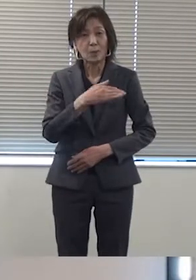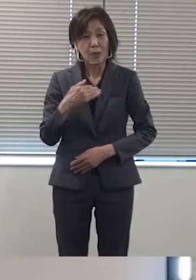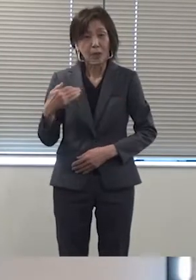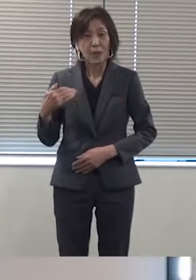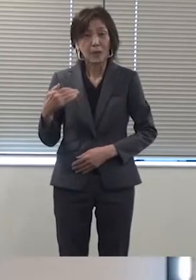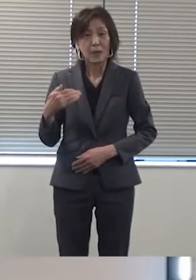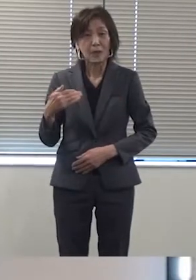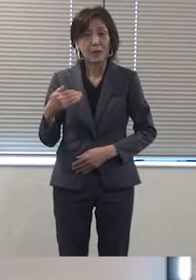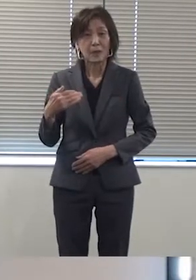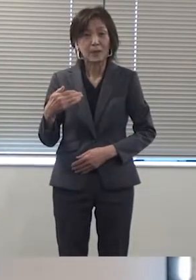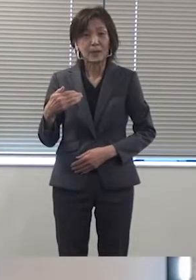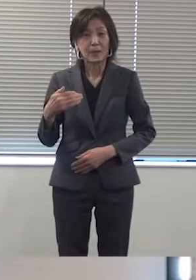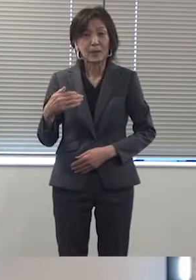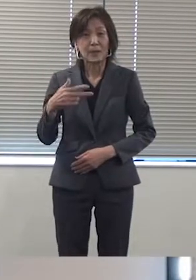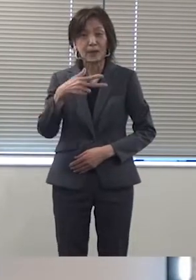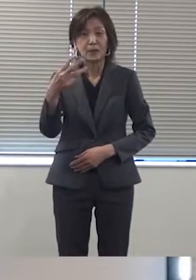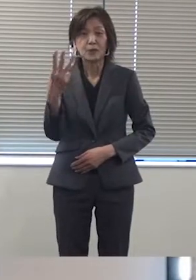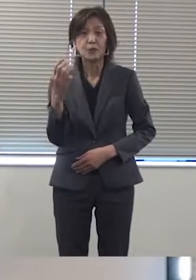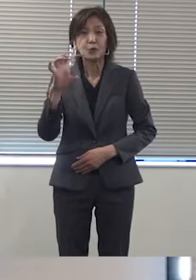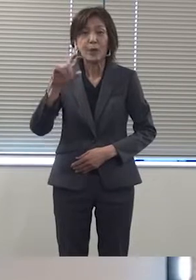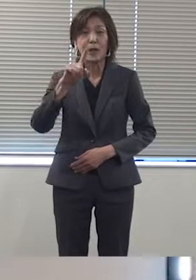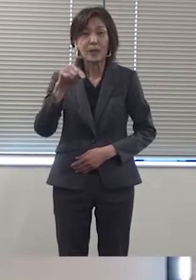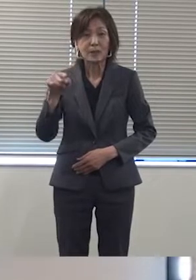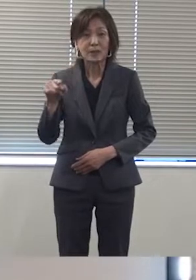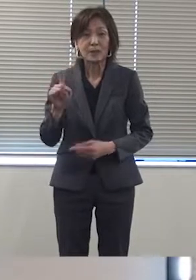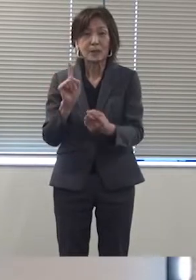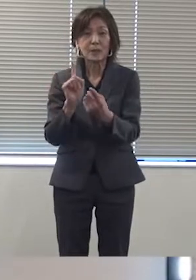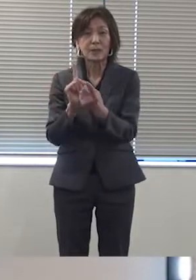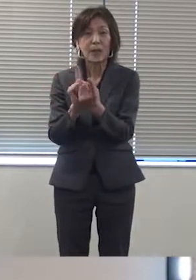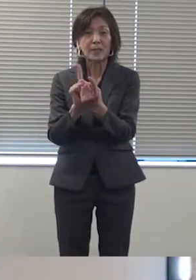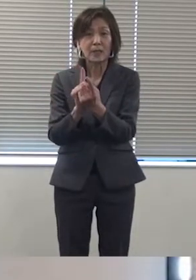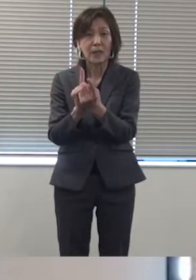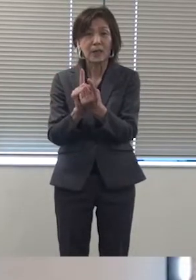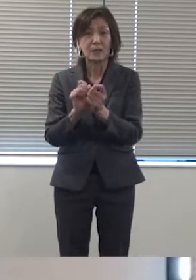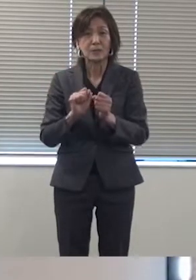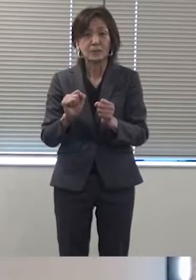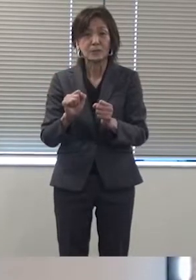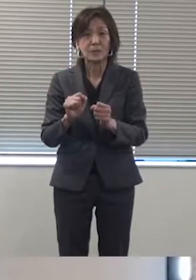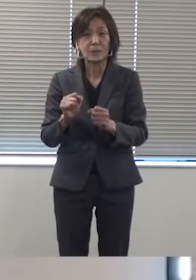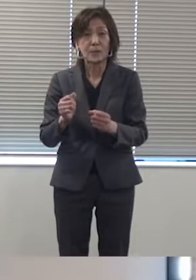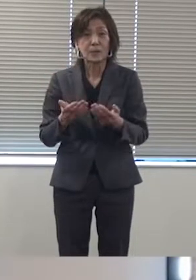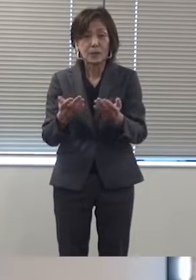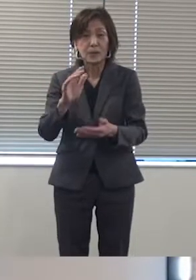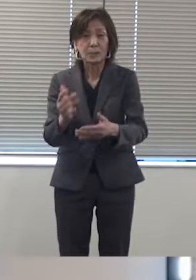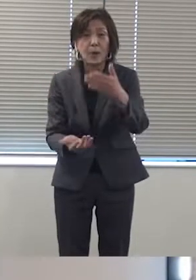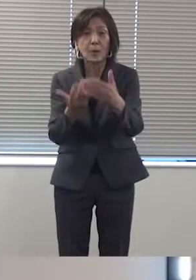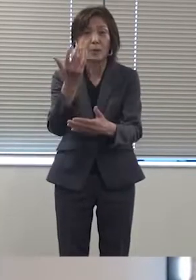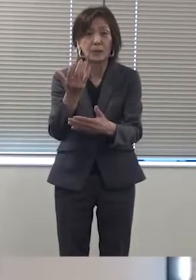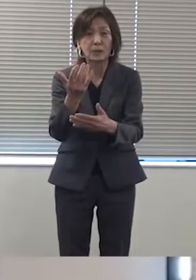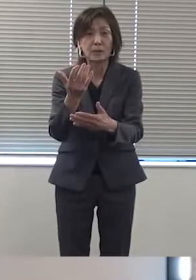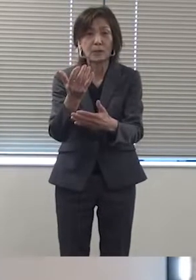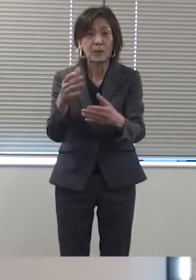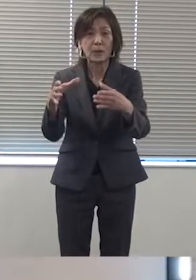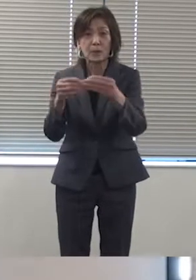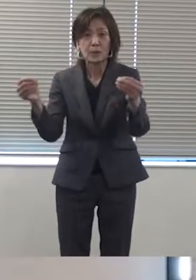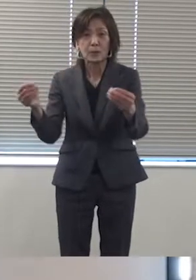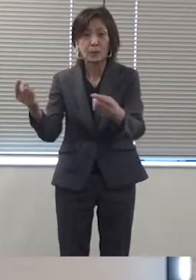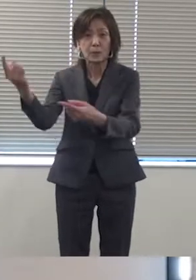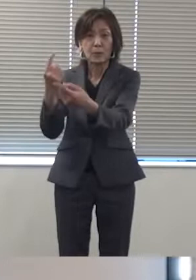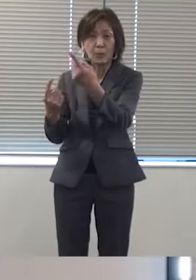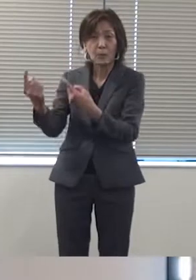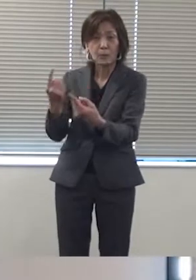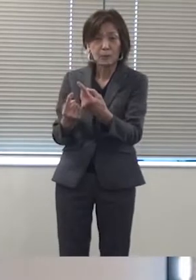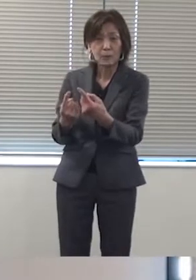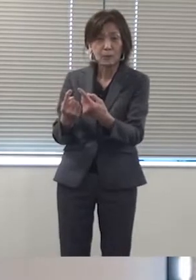ね、南海トラフ地震が起こった時に、国はプッシュ型でどんどん送り込んできますので、受援計画を